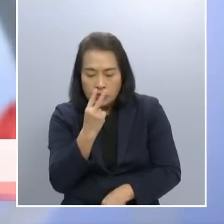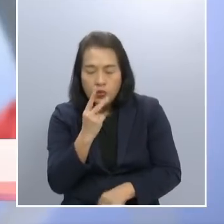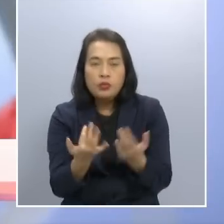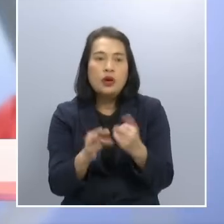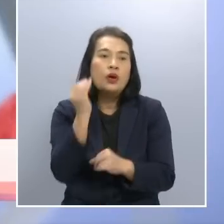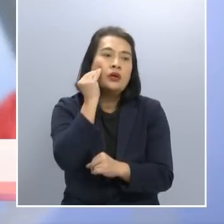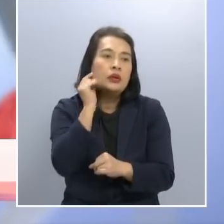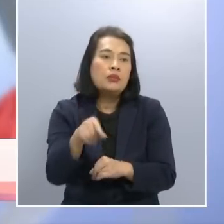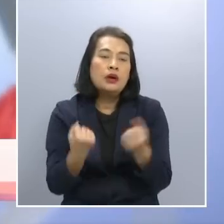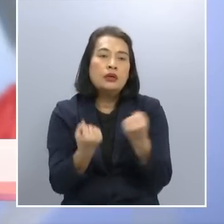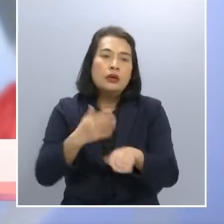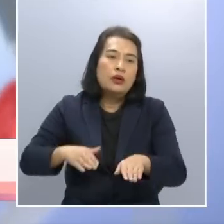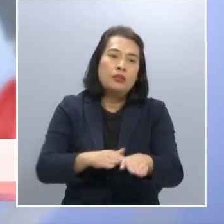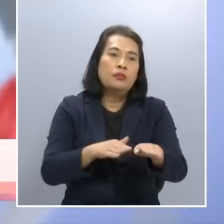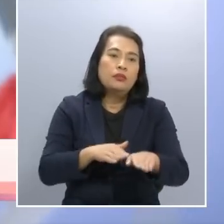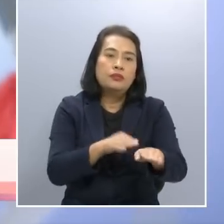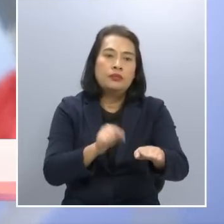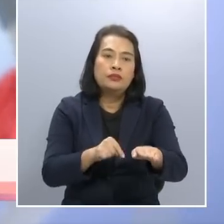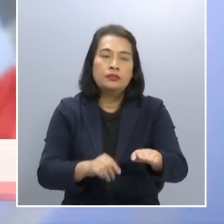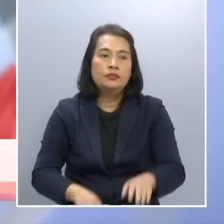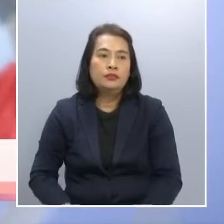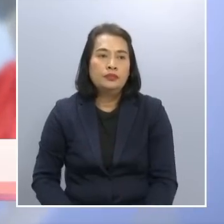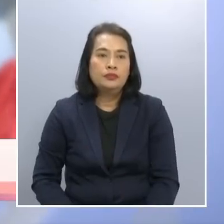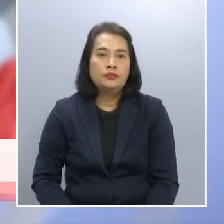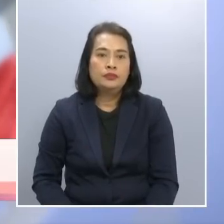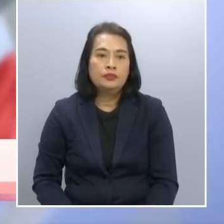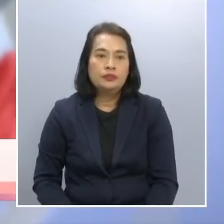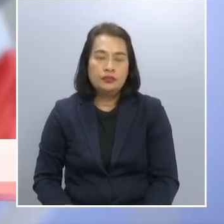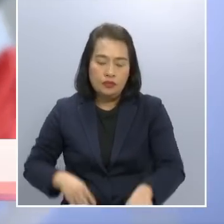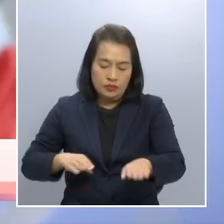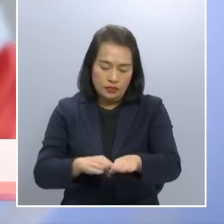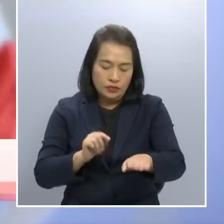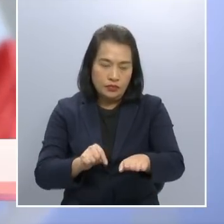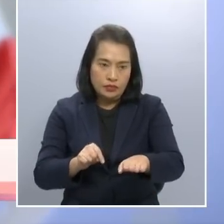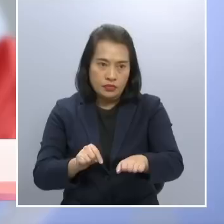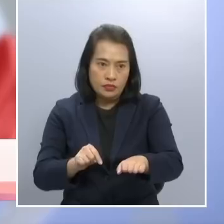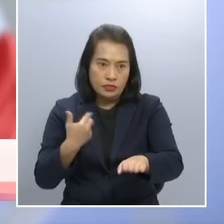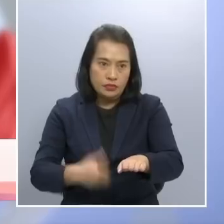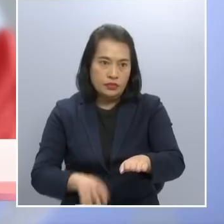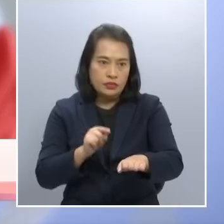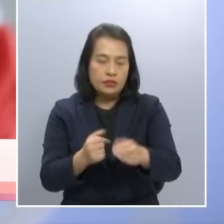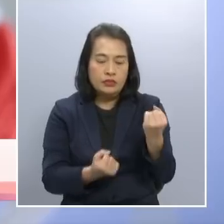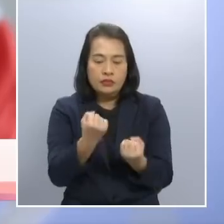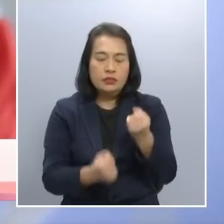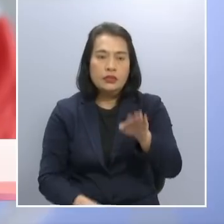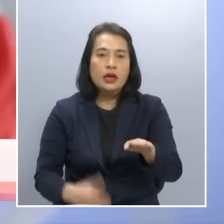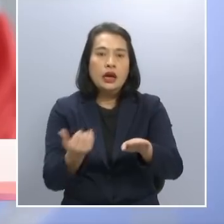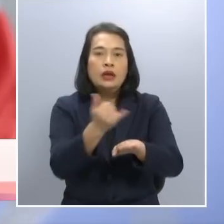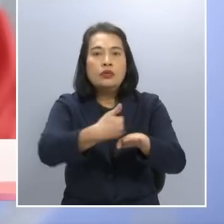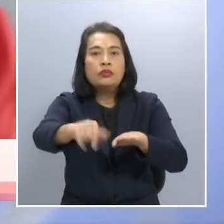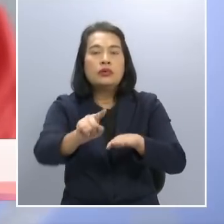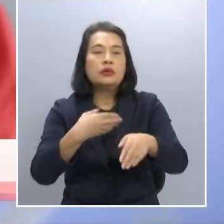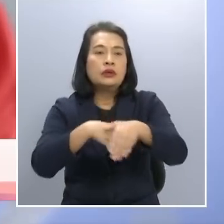ไล่ดักไล่รถชนตามไล่ยิงกันเนี่ยครับรถชนเราชนเราเลยครับหลบไปไหนก็ไม่ได้เลย ก็จอดรถจะให้ลูกวิ่งหนีลูก